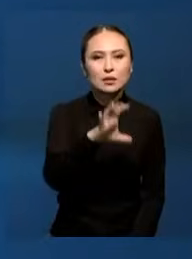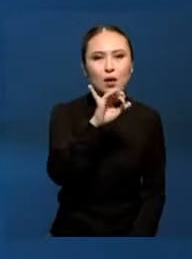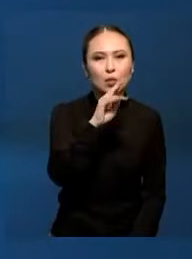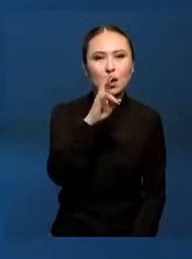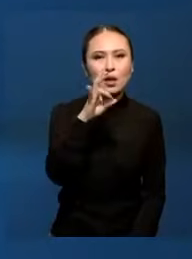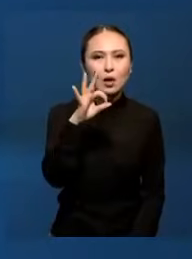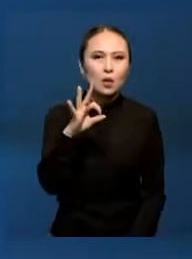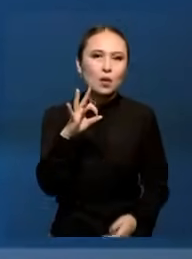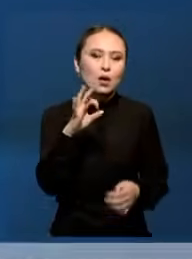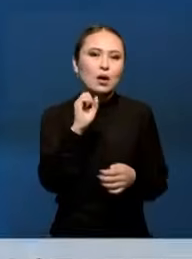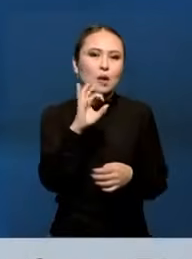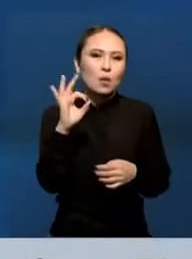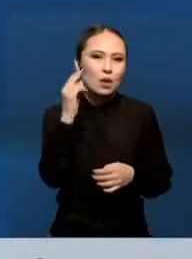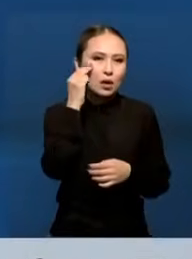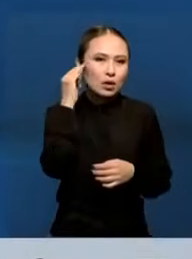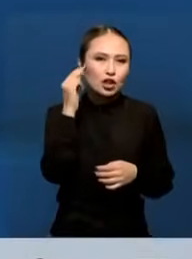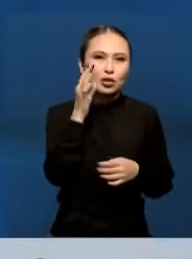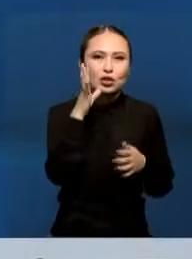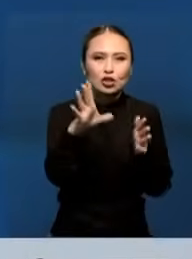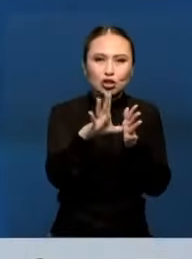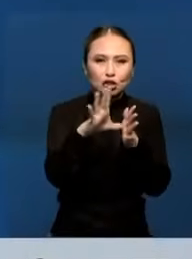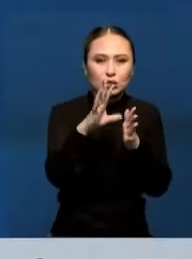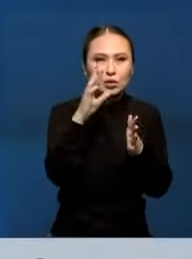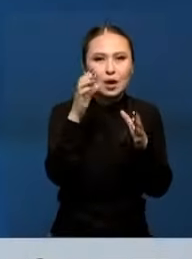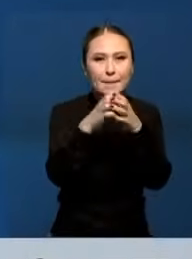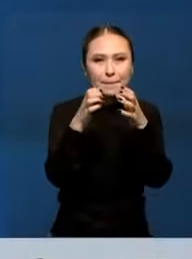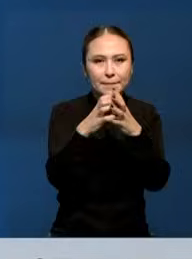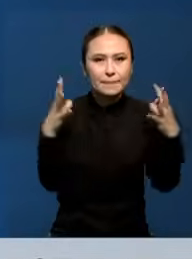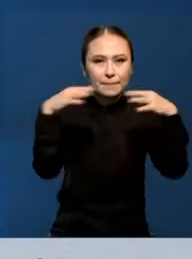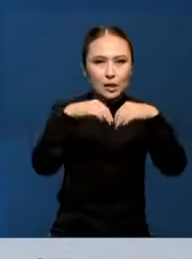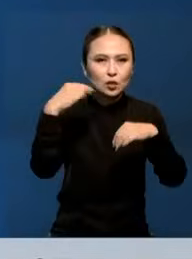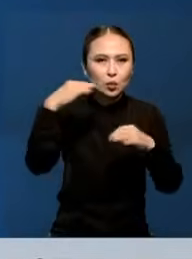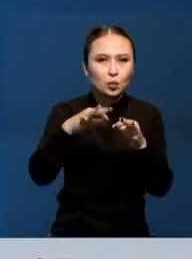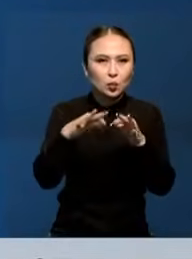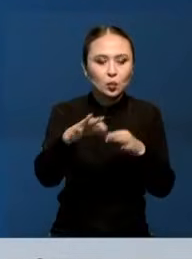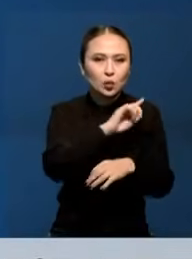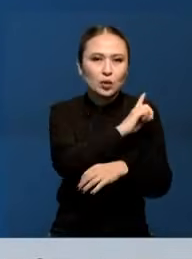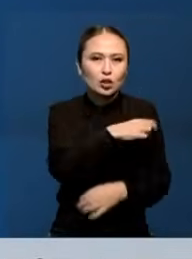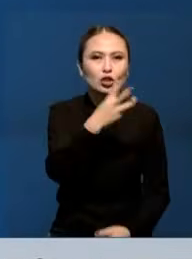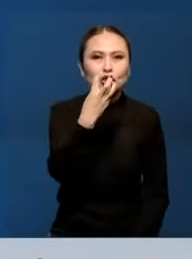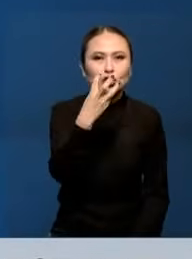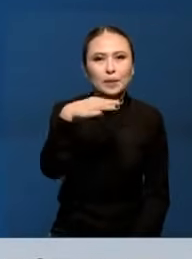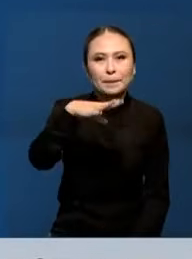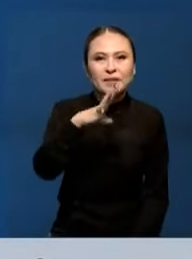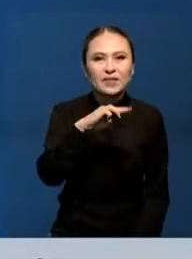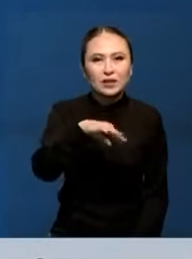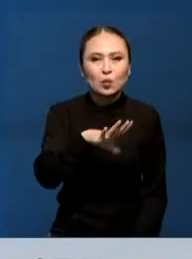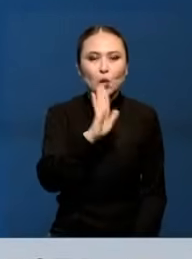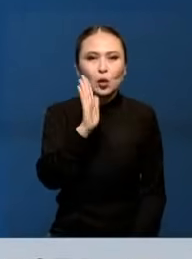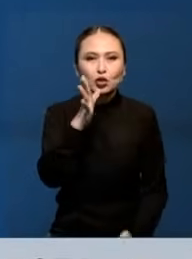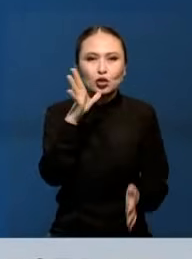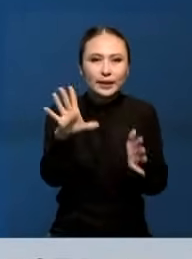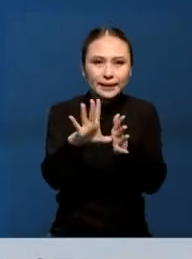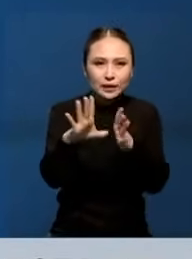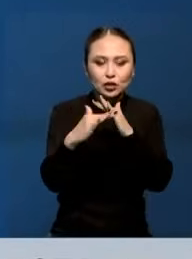Самұрық энерго акционерлік қоғамы Қытайдың Energy China компаниясымен бірлесіп Түркістан облысында қуаты 300 мегаватт